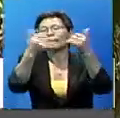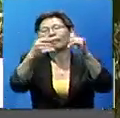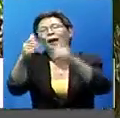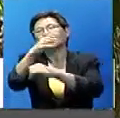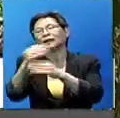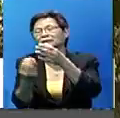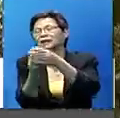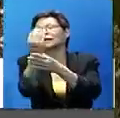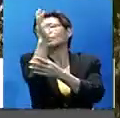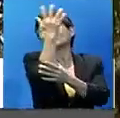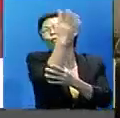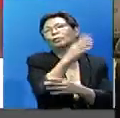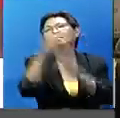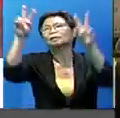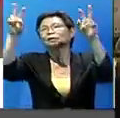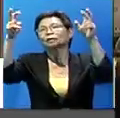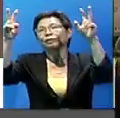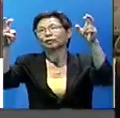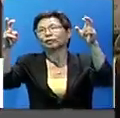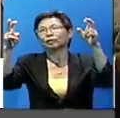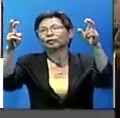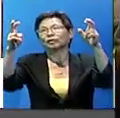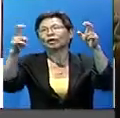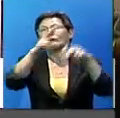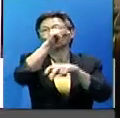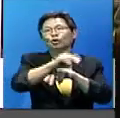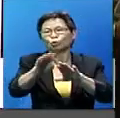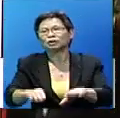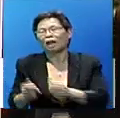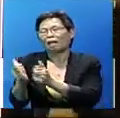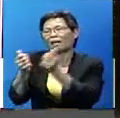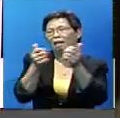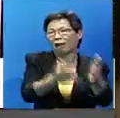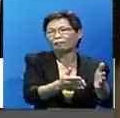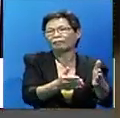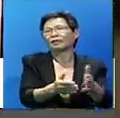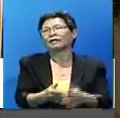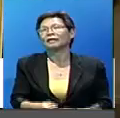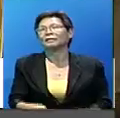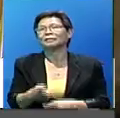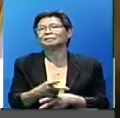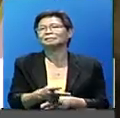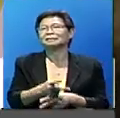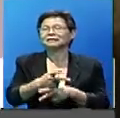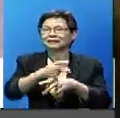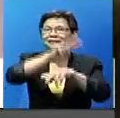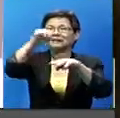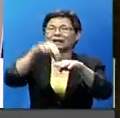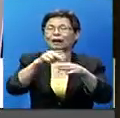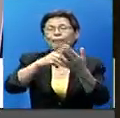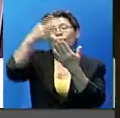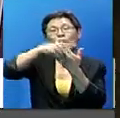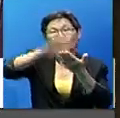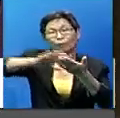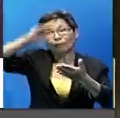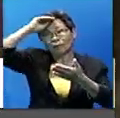menanam pokok. Bertemakan No Child Left Behind, Kids in the Great Nature, program pembelajaran unik ini